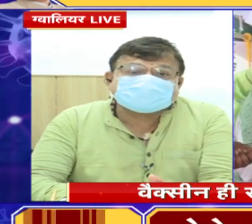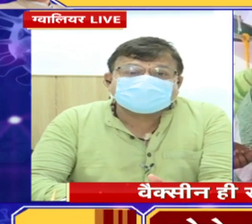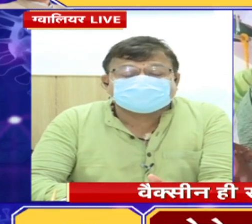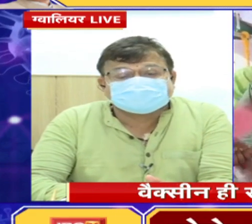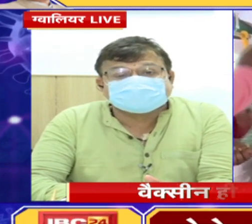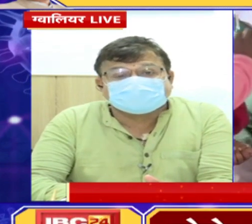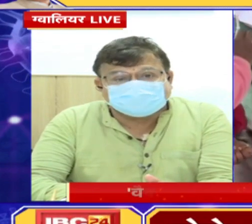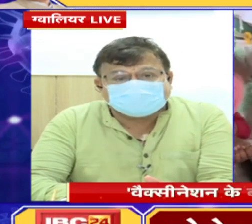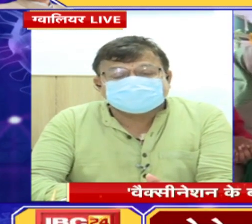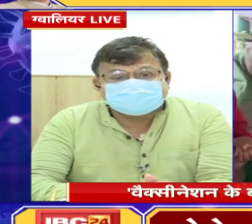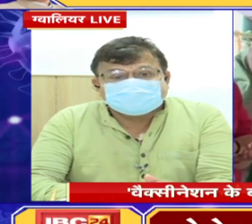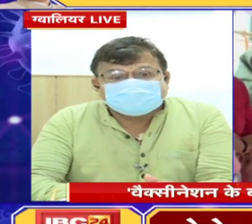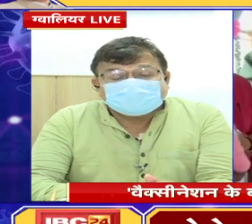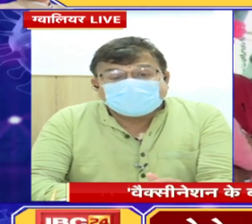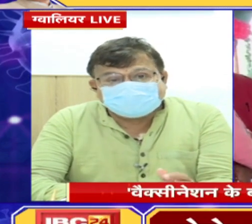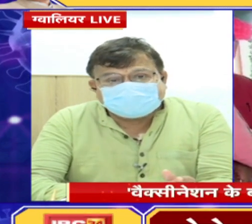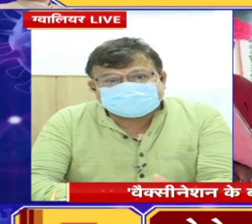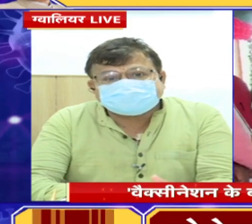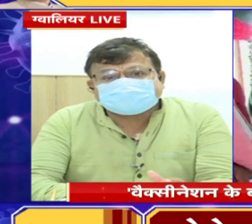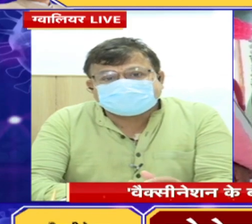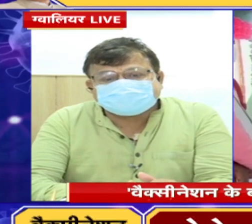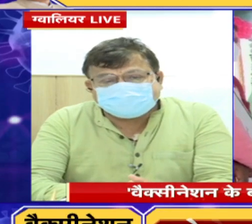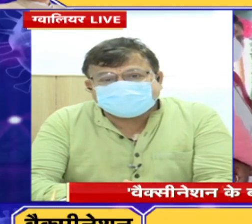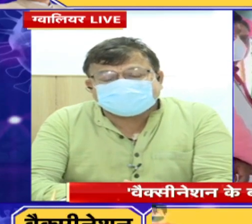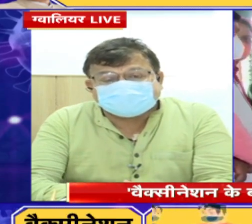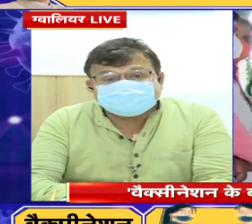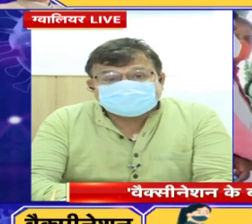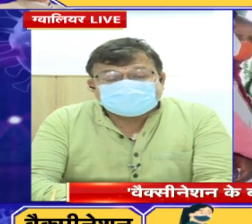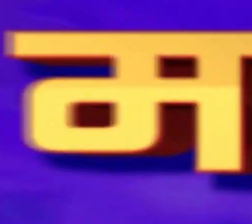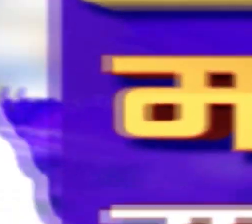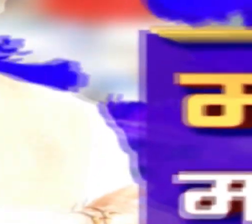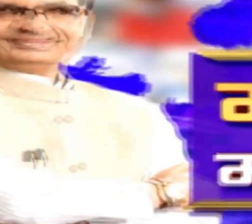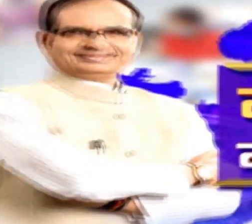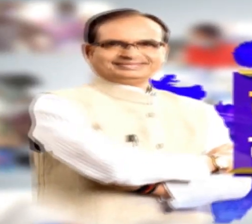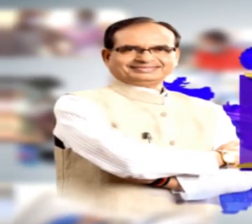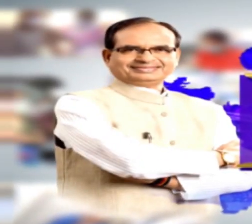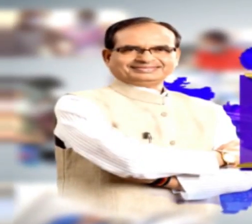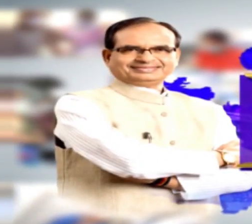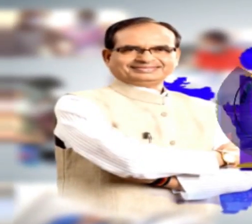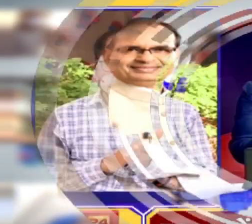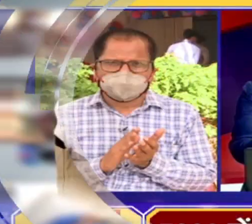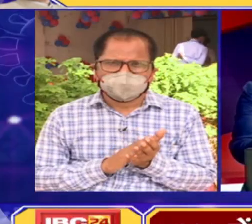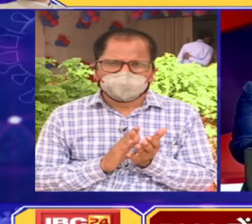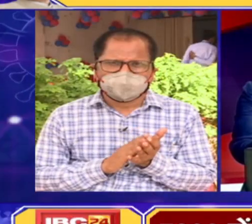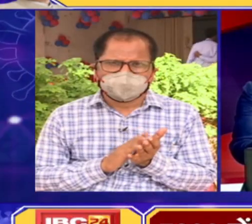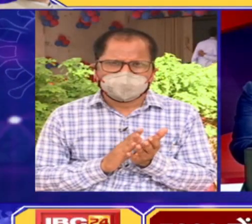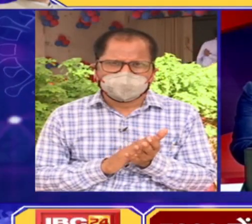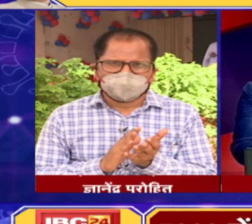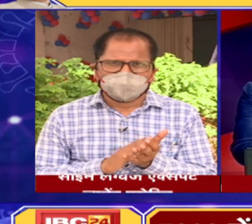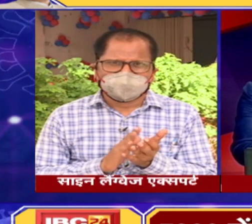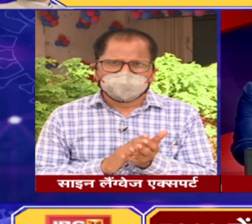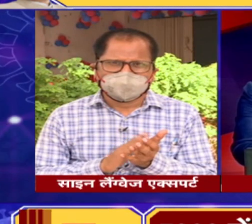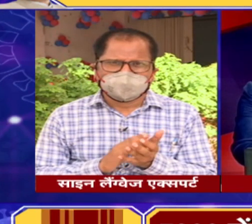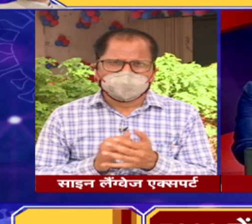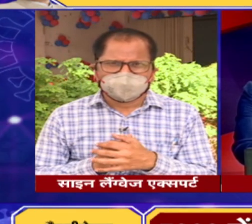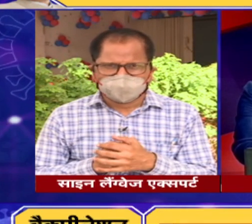10,000 रुपये दे करके पुरस्कृत करूंगा। क्या बात है, हमने इसके साथ साथ बिल्कुल एक बड़ी बात कही सर। एक आपके माध्यम से मैं एक चीज